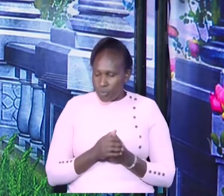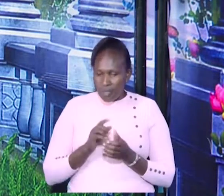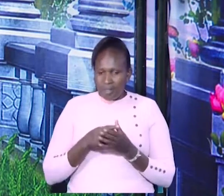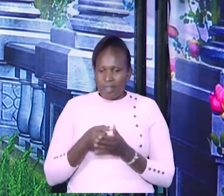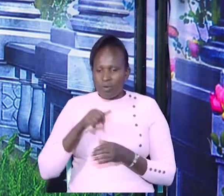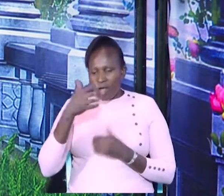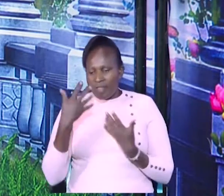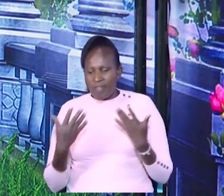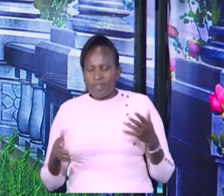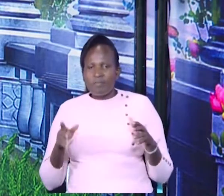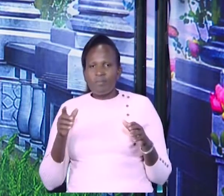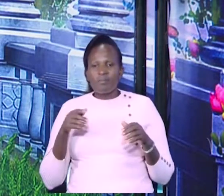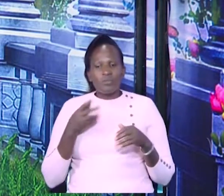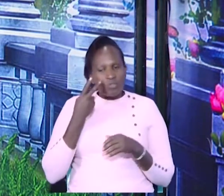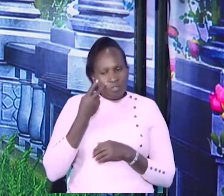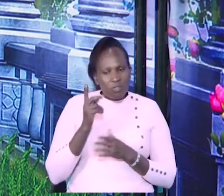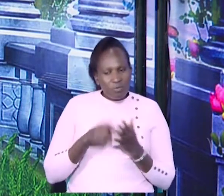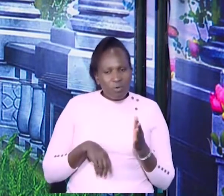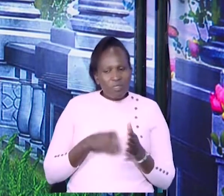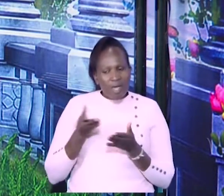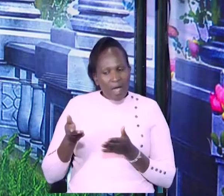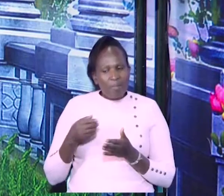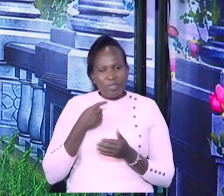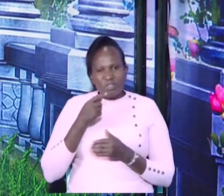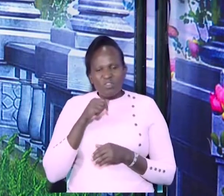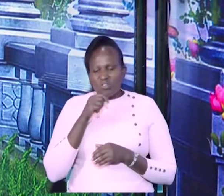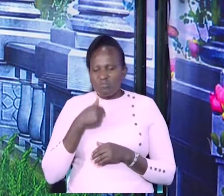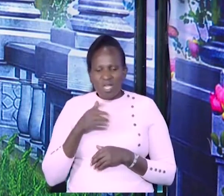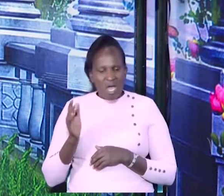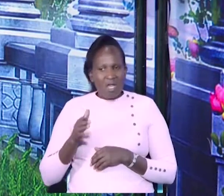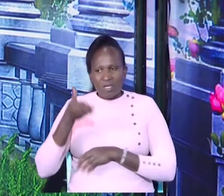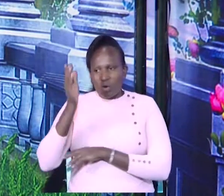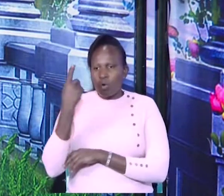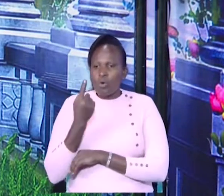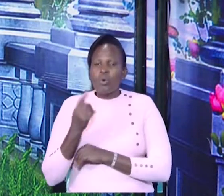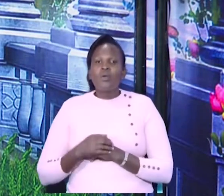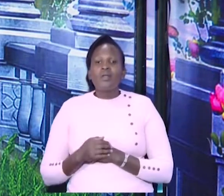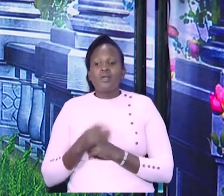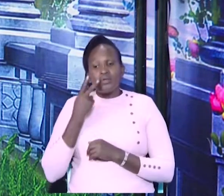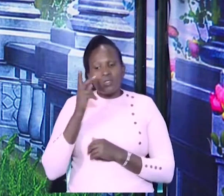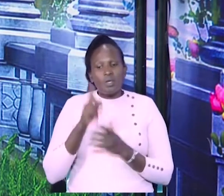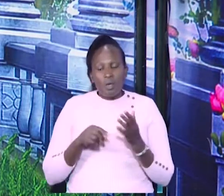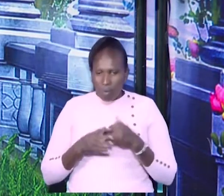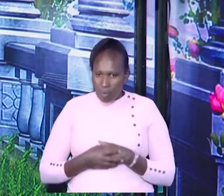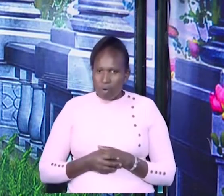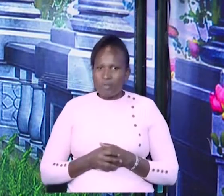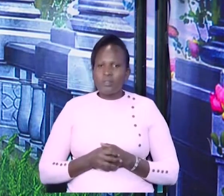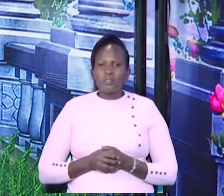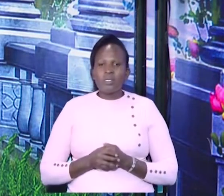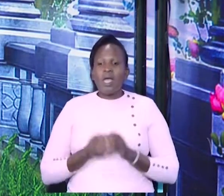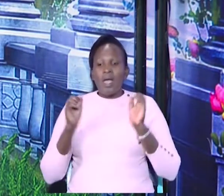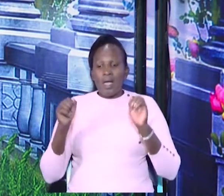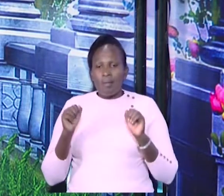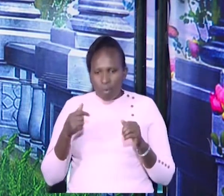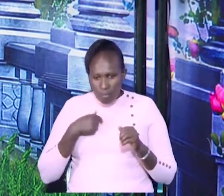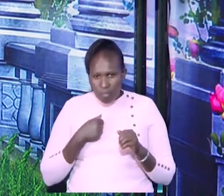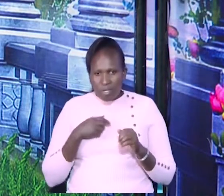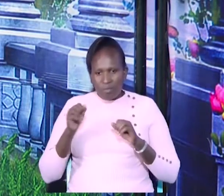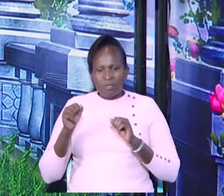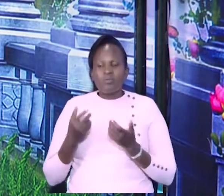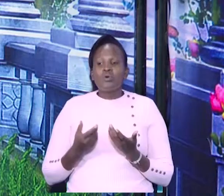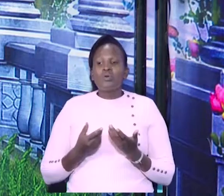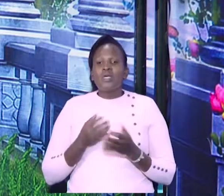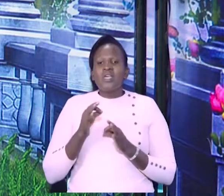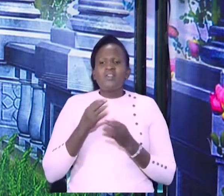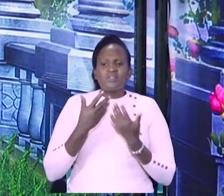kuna mambo mengine unaona ya kwamba hapa unasema sio mimi, ni Mungu. Na unaona ya kwamba able to make impossible things.